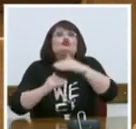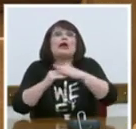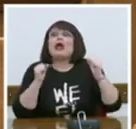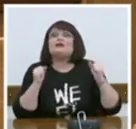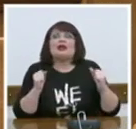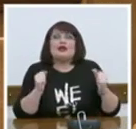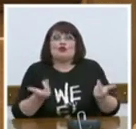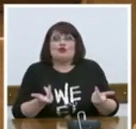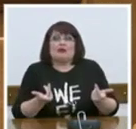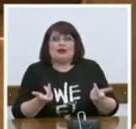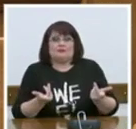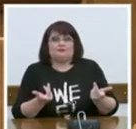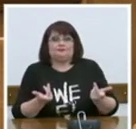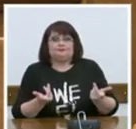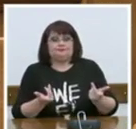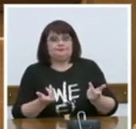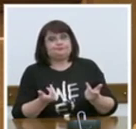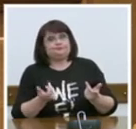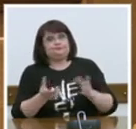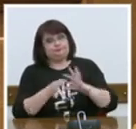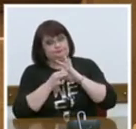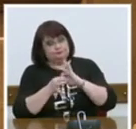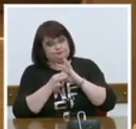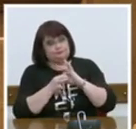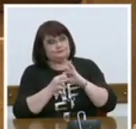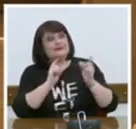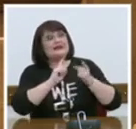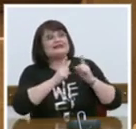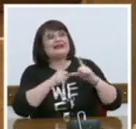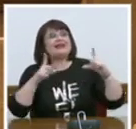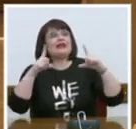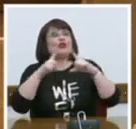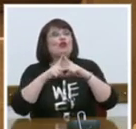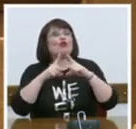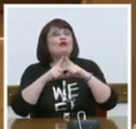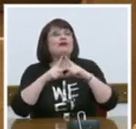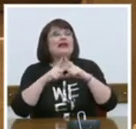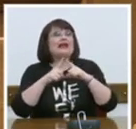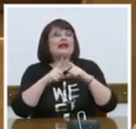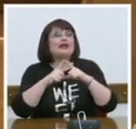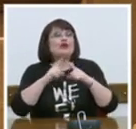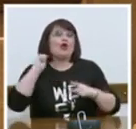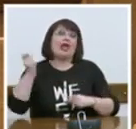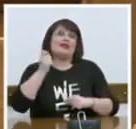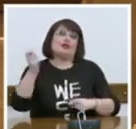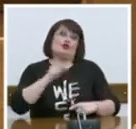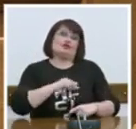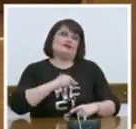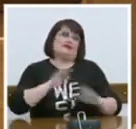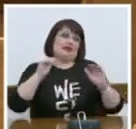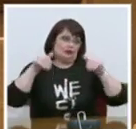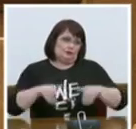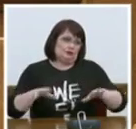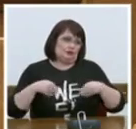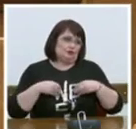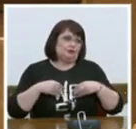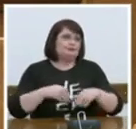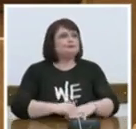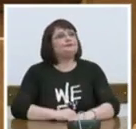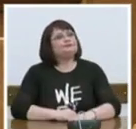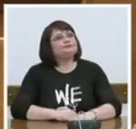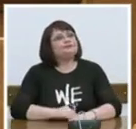τη συνθήκη, για την αλλαγή της συνθήκης του Δουβλίνου με βάση τα εθνικά μας συμφέροντα. Τελευταίο